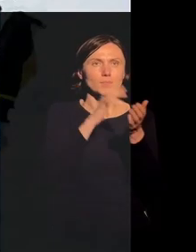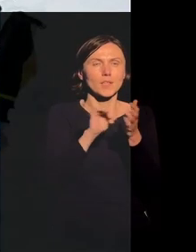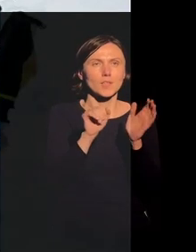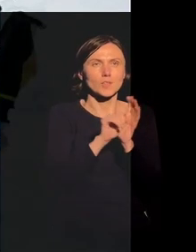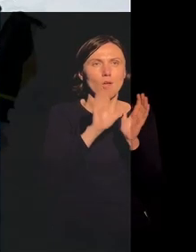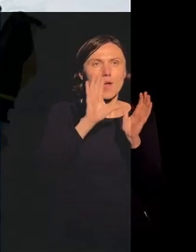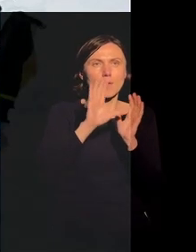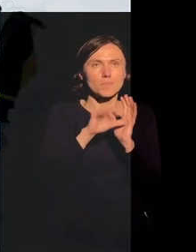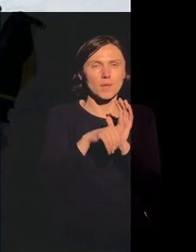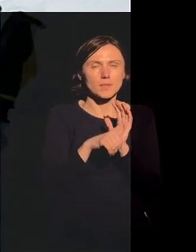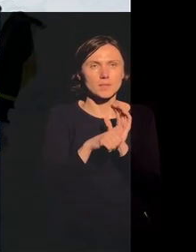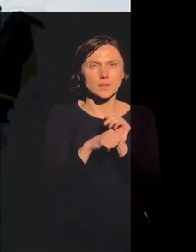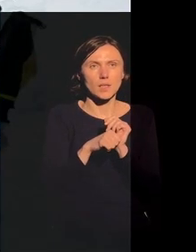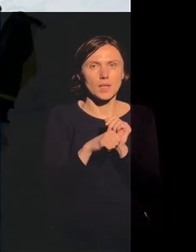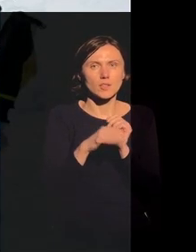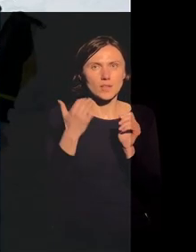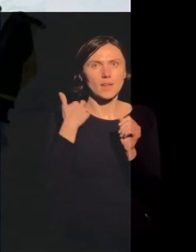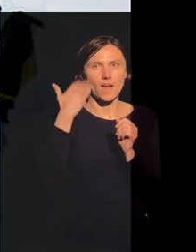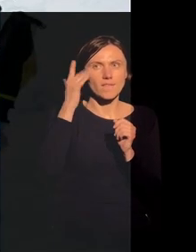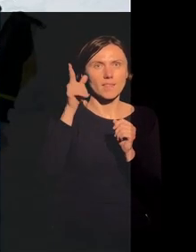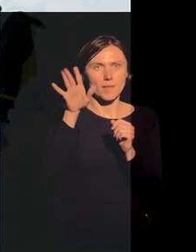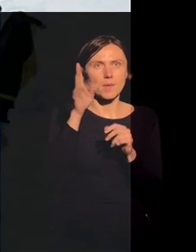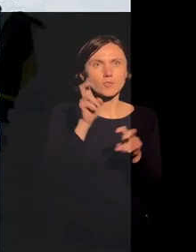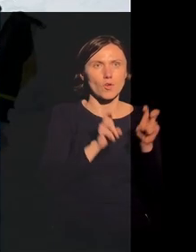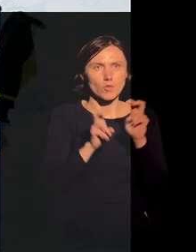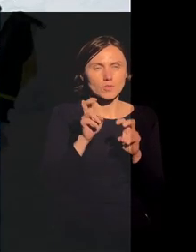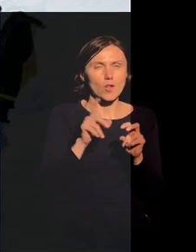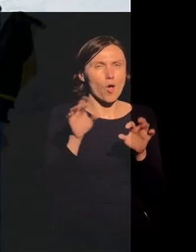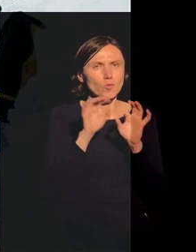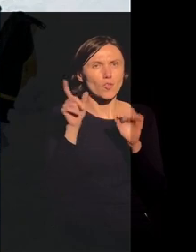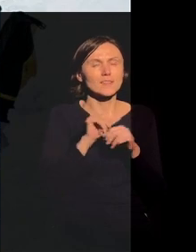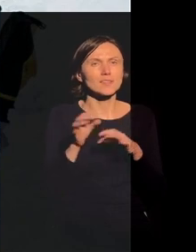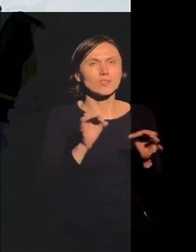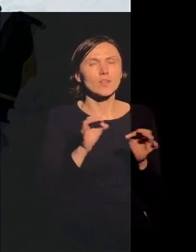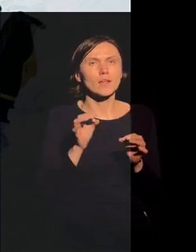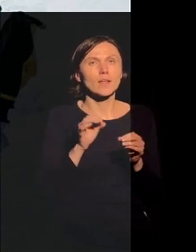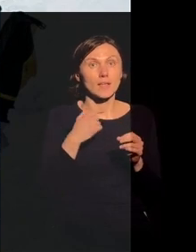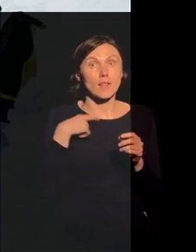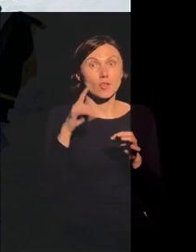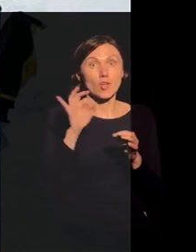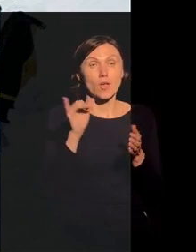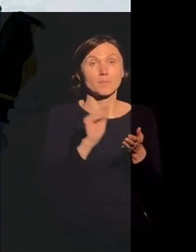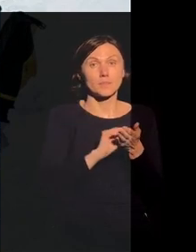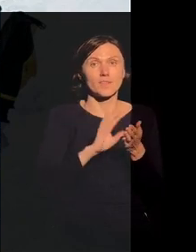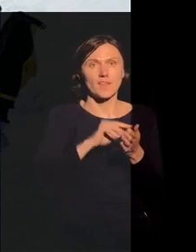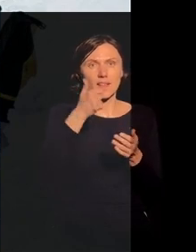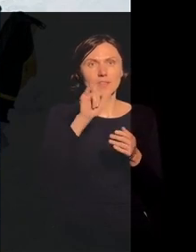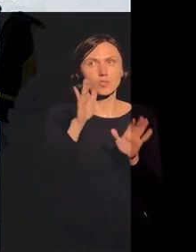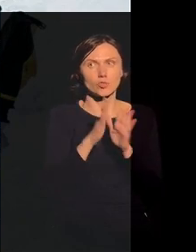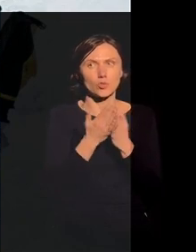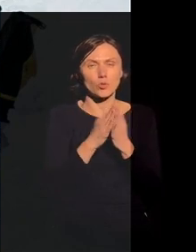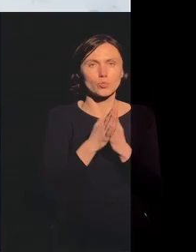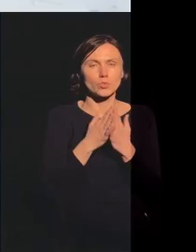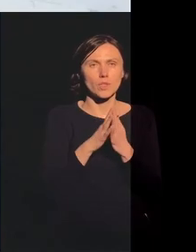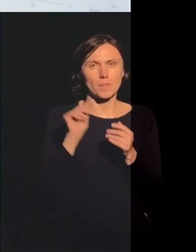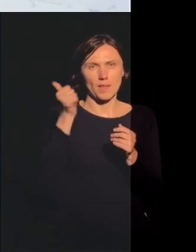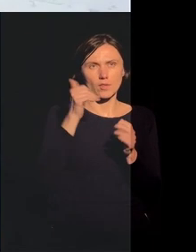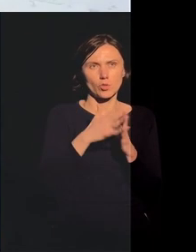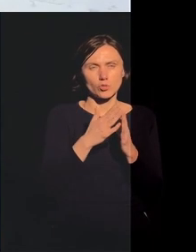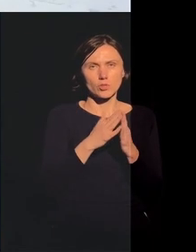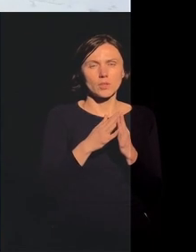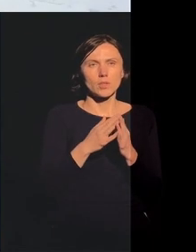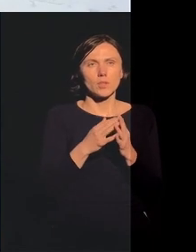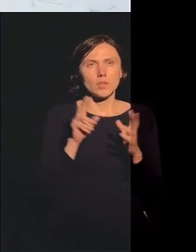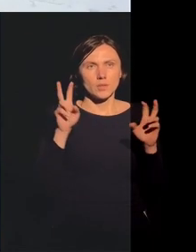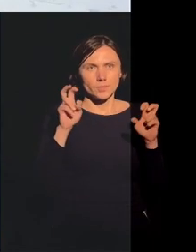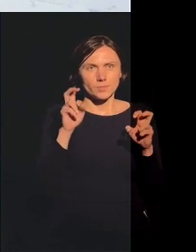miasteczka, w którym wiedziałem, że będzie hotel. I to w ogóle jest taka historia. Ja tę historię opisałem w jednej z książek, w pierwszej książce, która